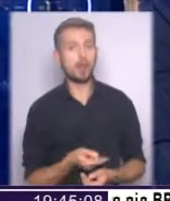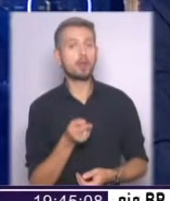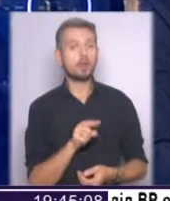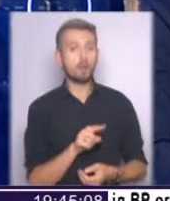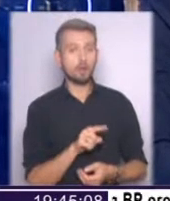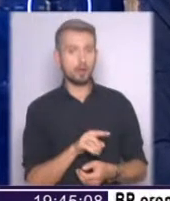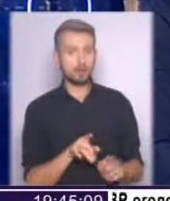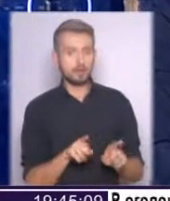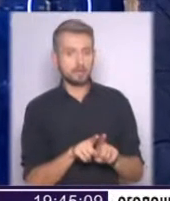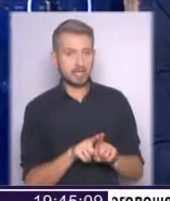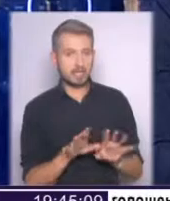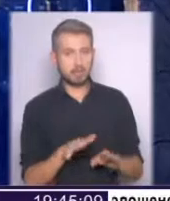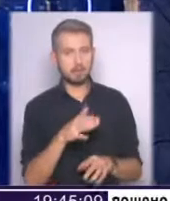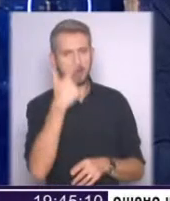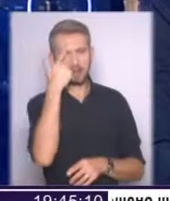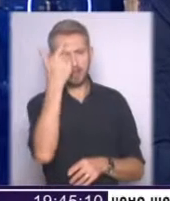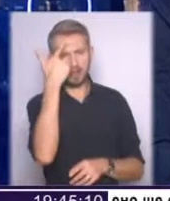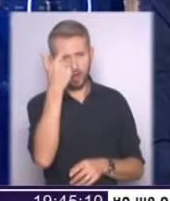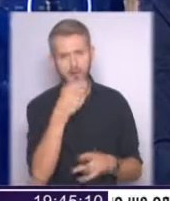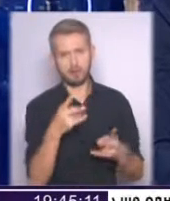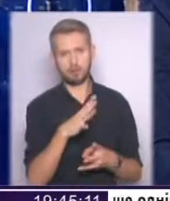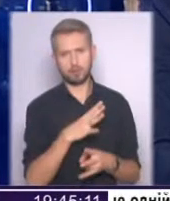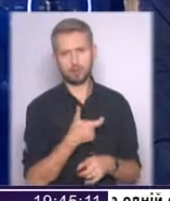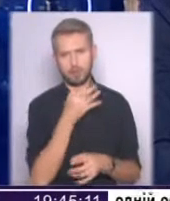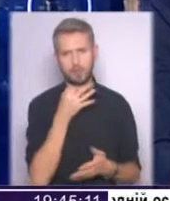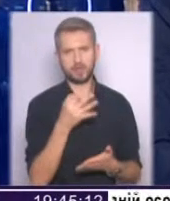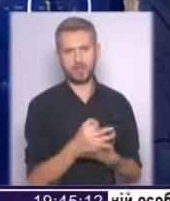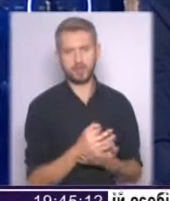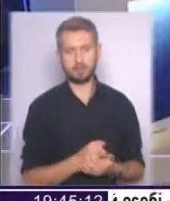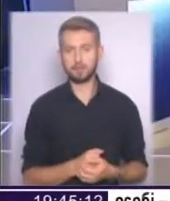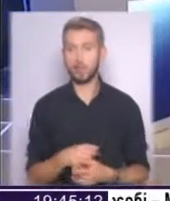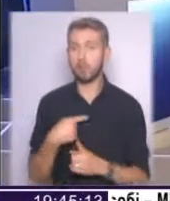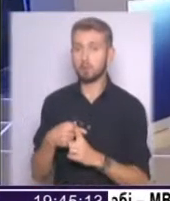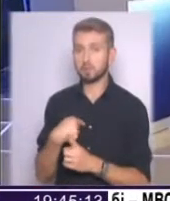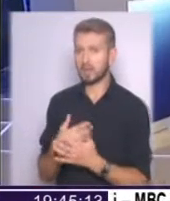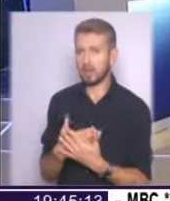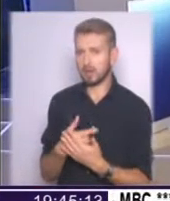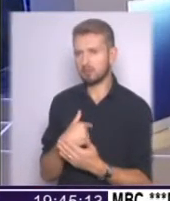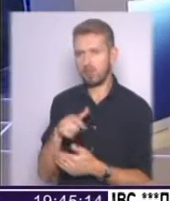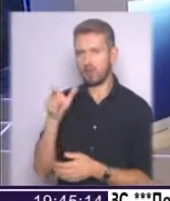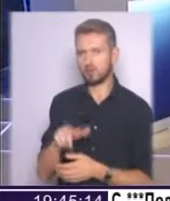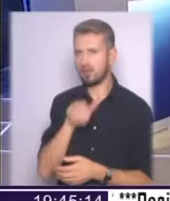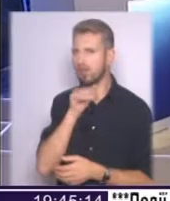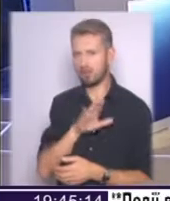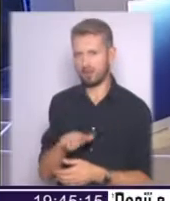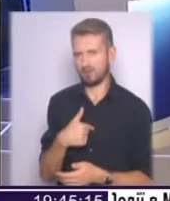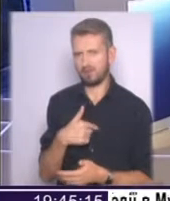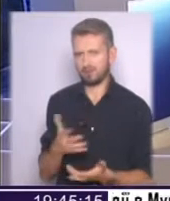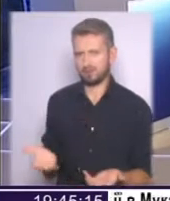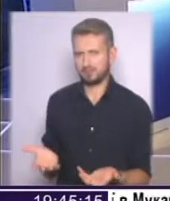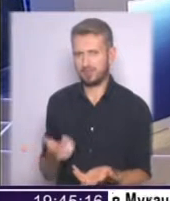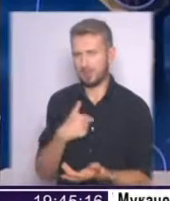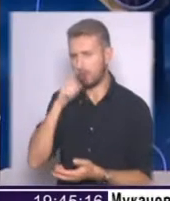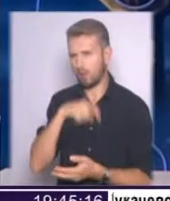принципі, все-таки заявами треба бути трошки відповідальнішими. Ну і крім того, ну, мені здається, я людина не фахова, я